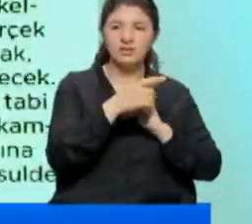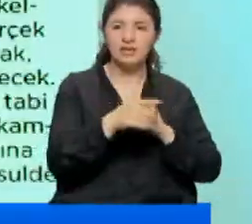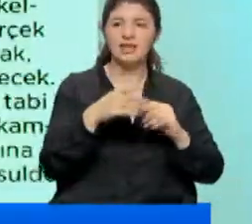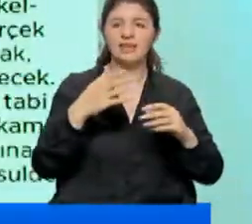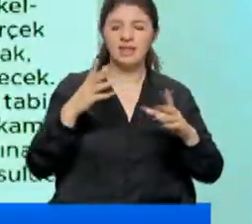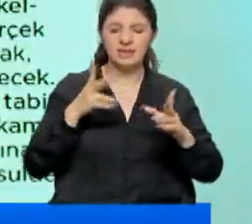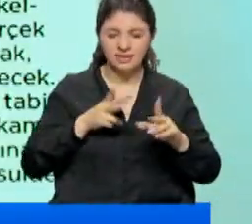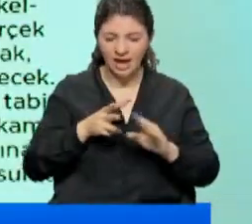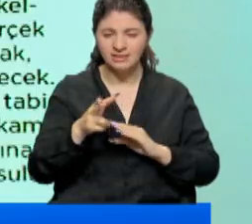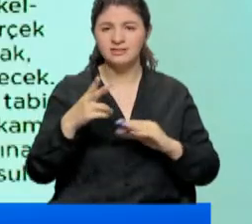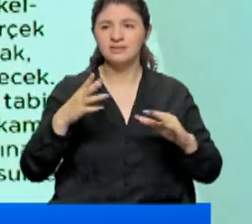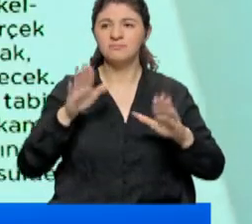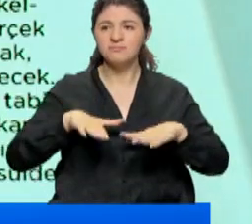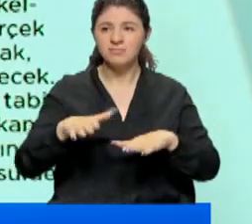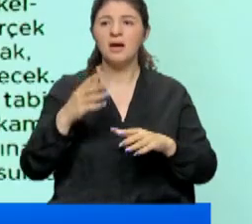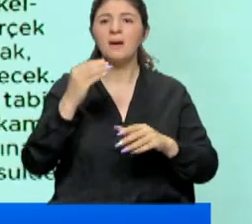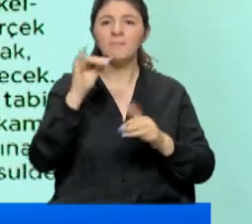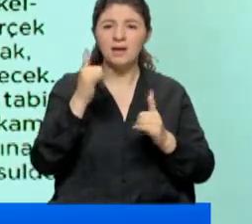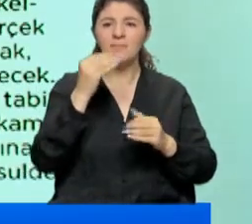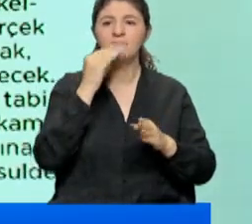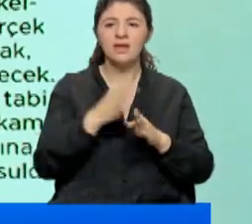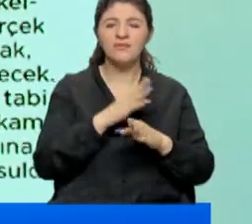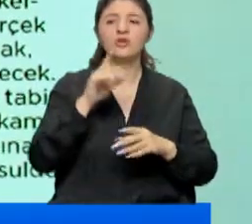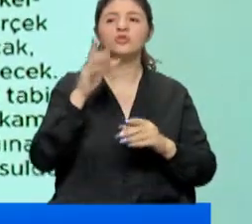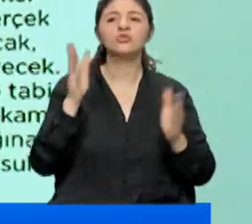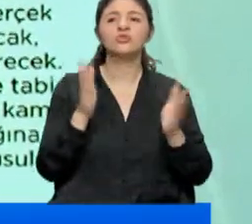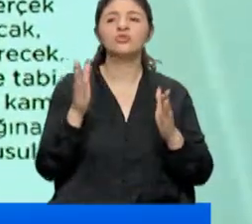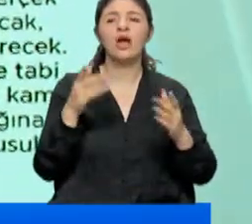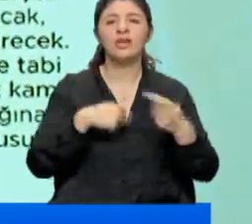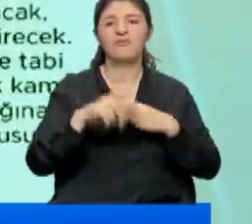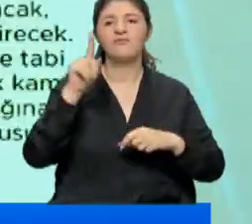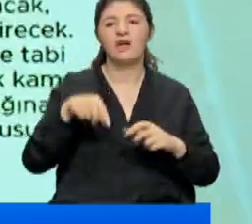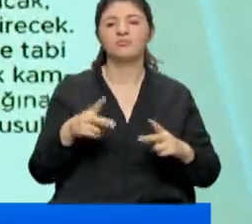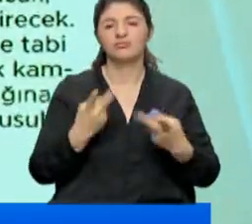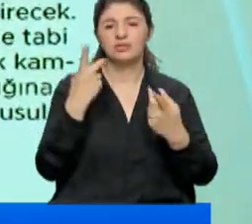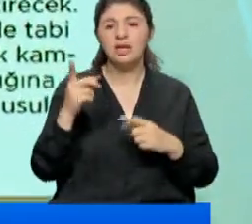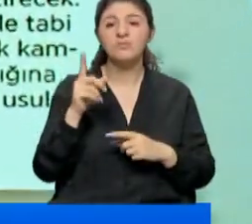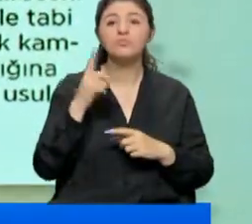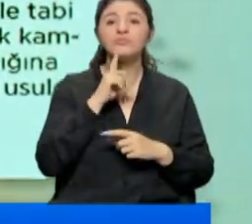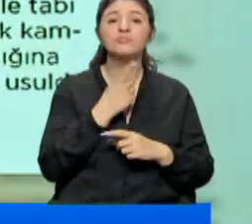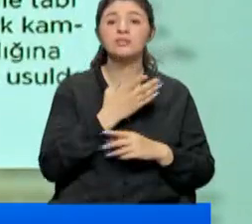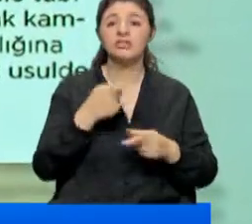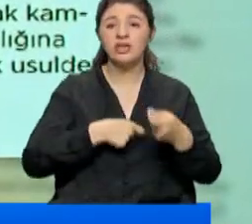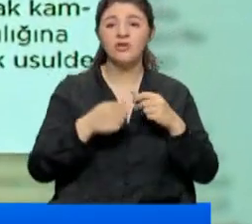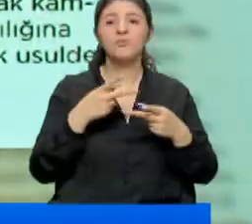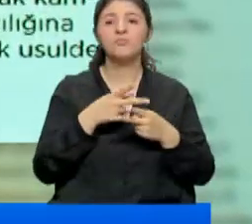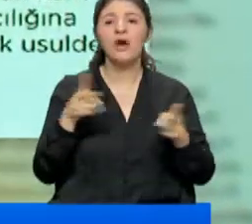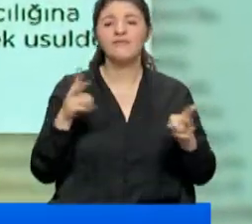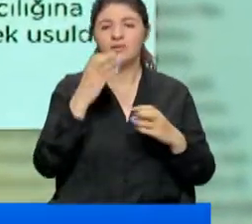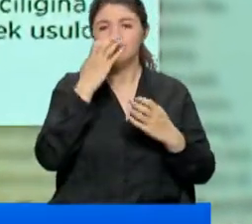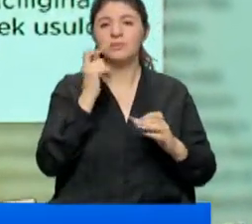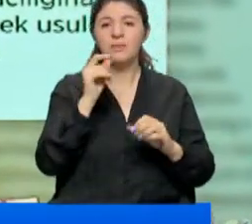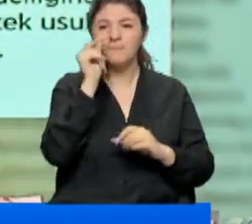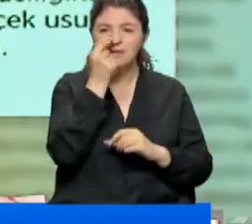sinden terzisi ne bakkalından bana Buna Küçük esnafa vergi müjdesi yüzbinlerce Safa muafiyet